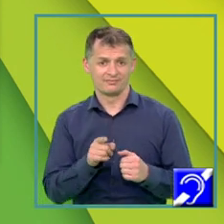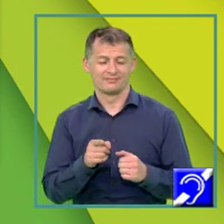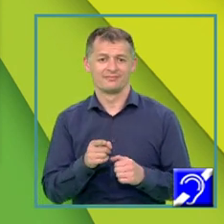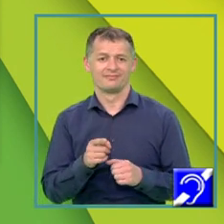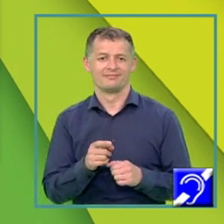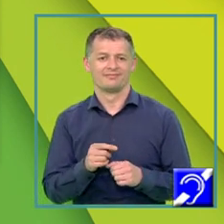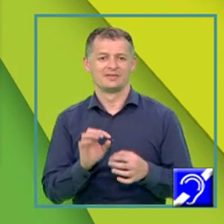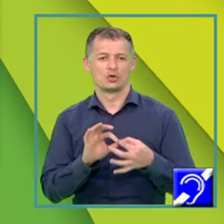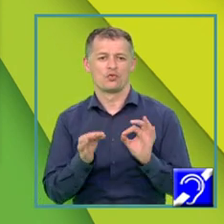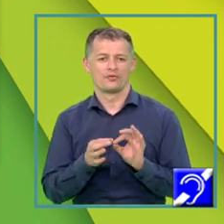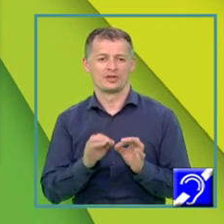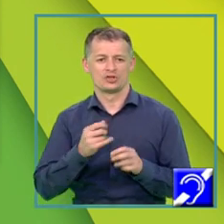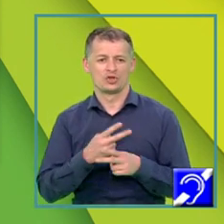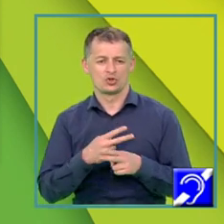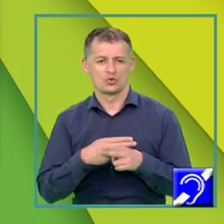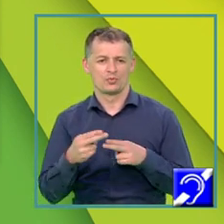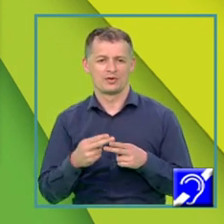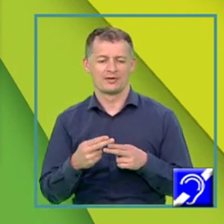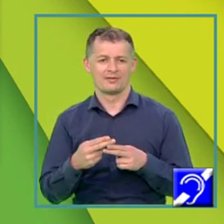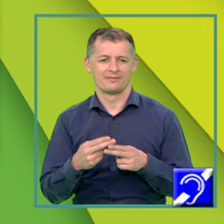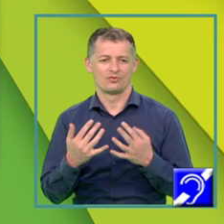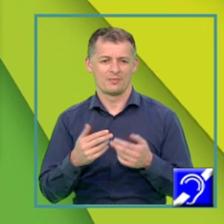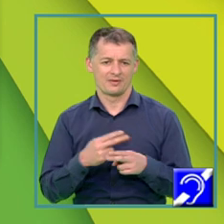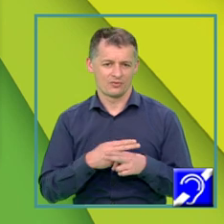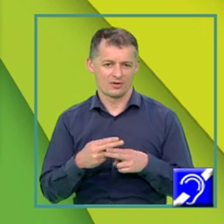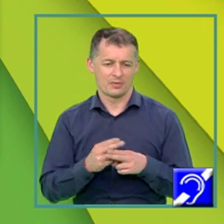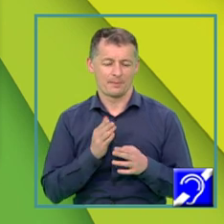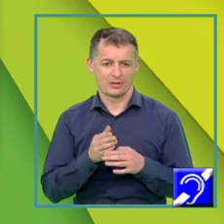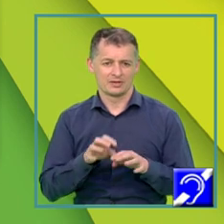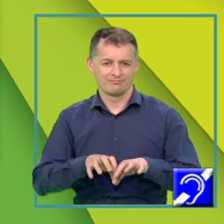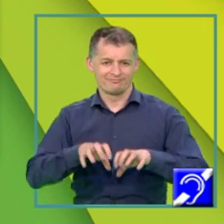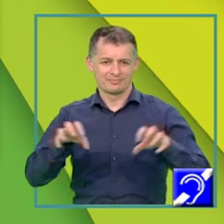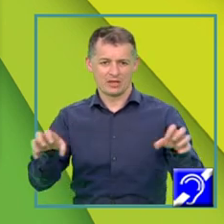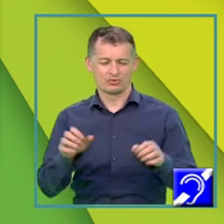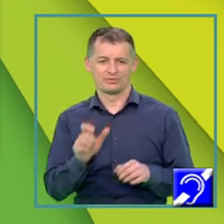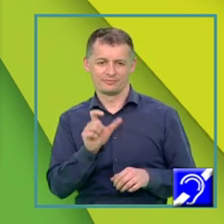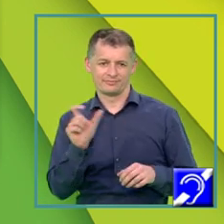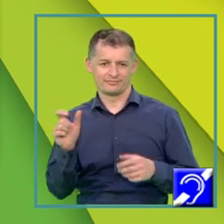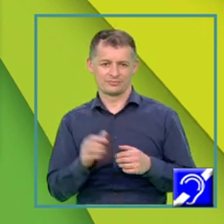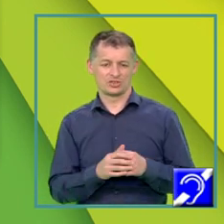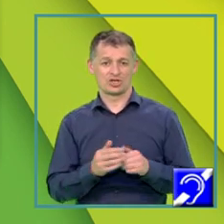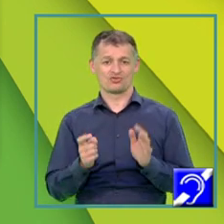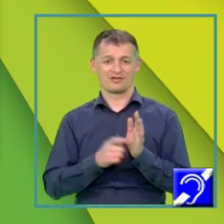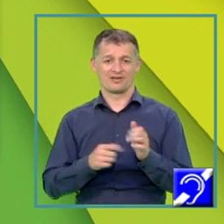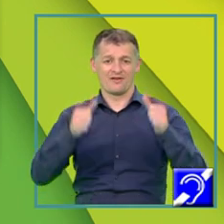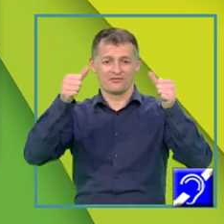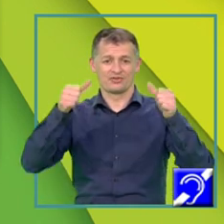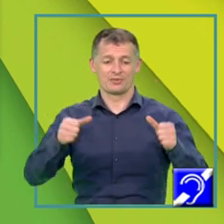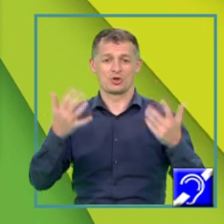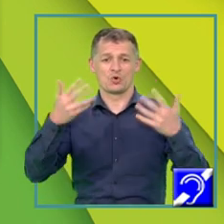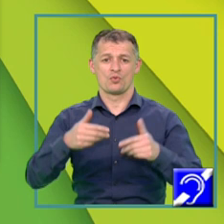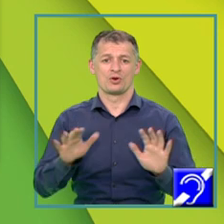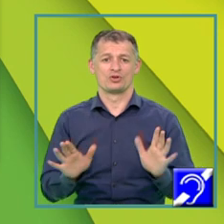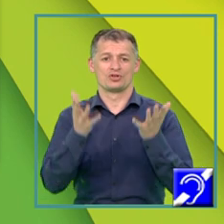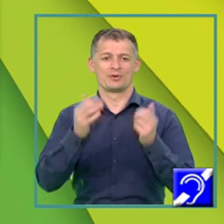și numere naturale separate prin spații și ni se cere să afișăm numărul care